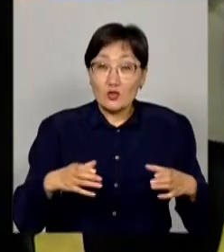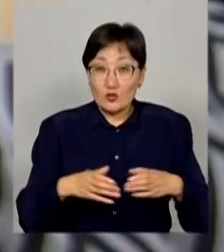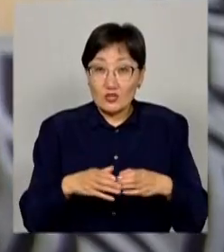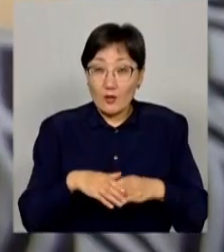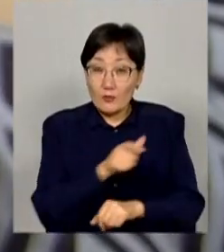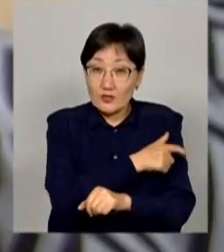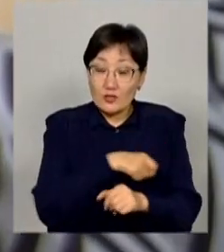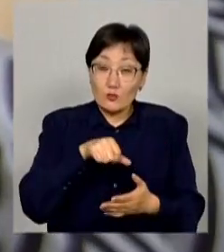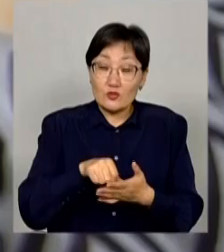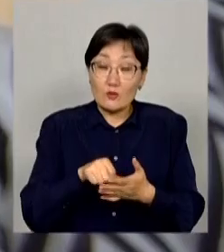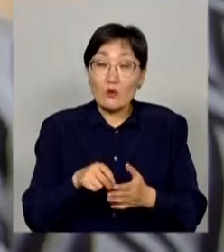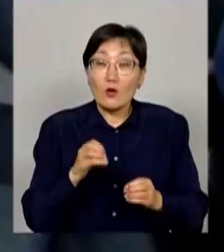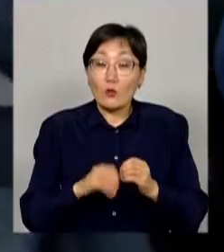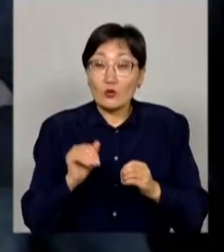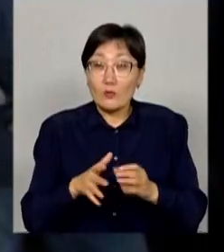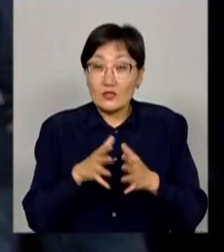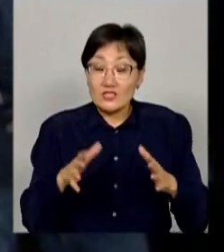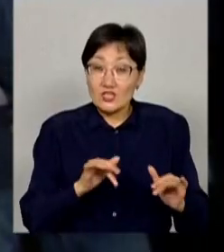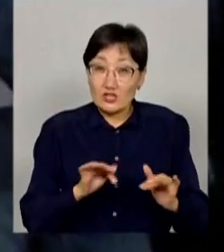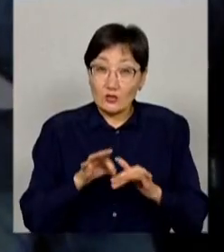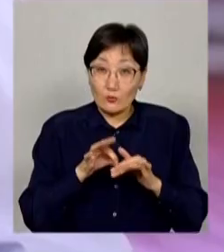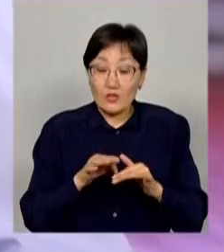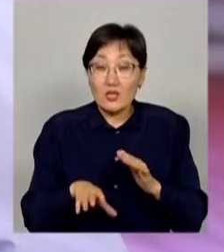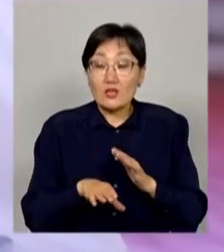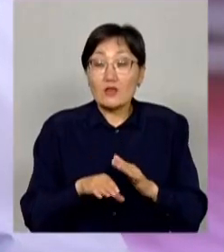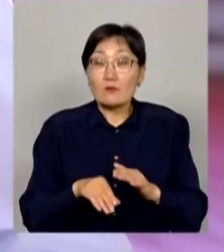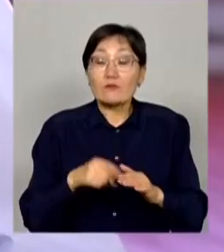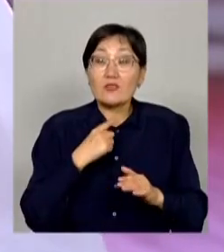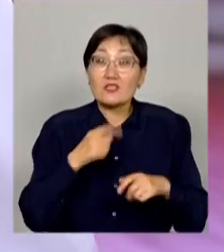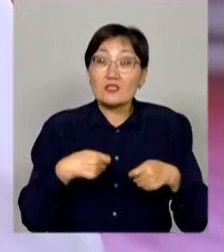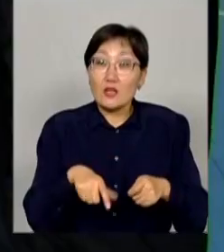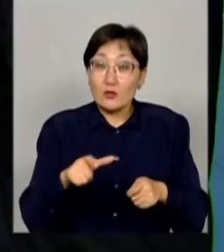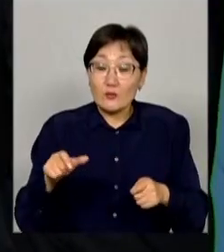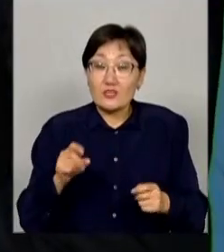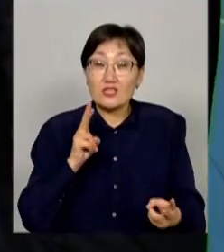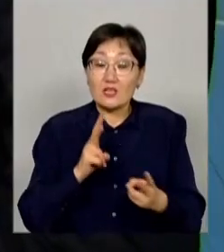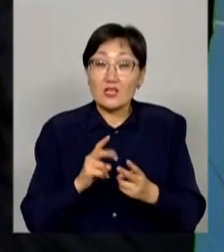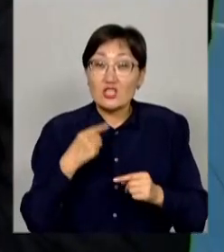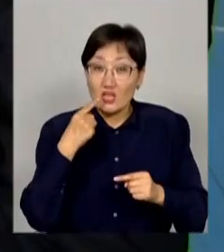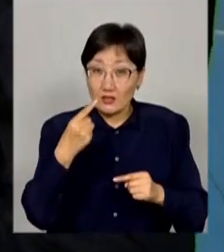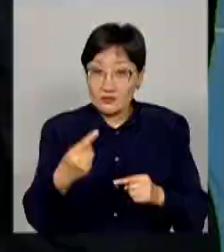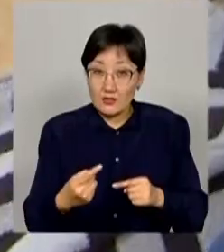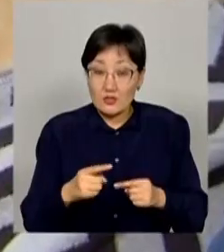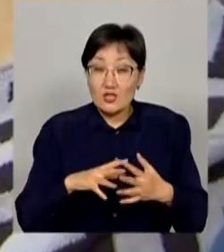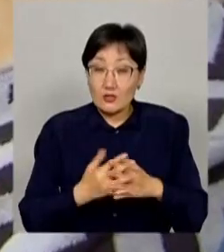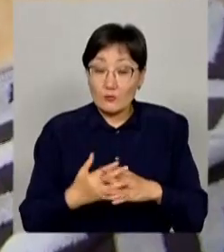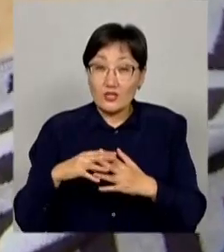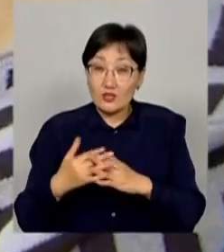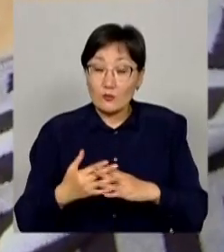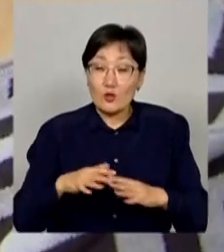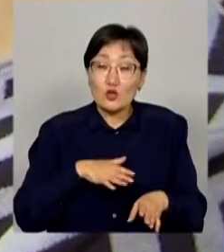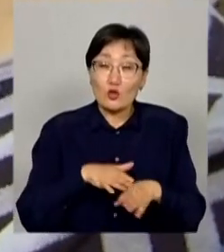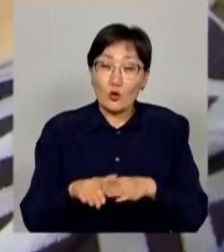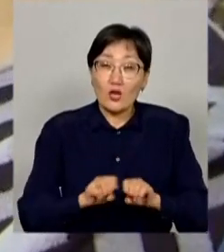өкілдері ел аумағына 10 мыңнан аса іс-шара өткізді. Сайлаушылармен кездесу барысында Шалғайдағы елді мекендерді